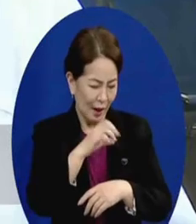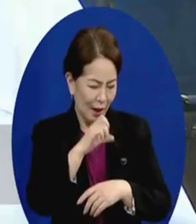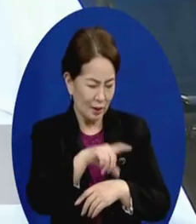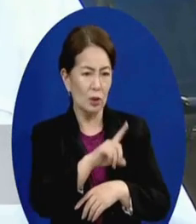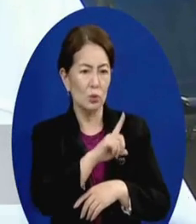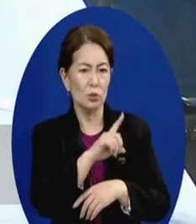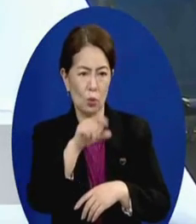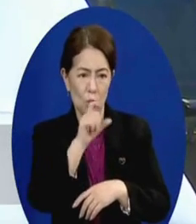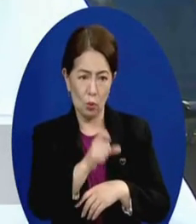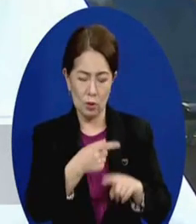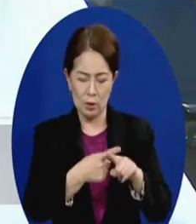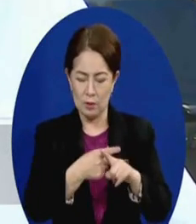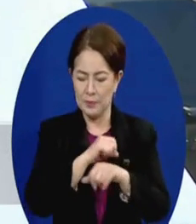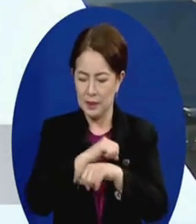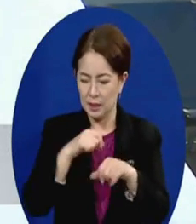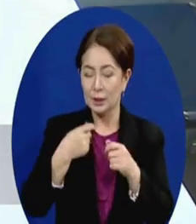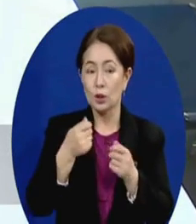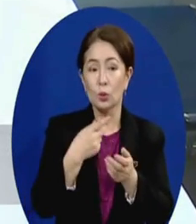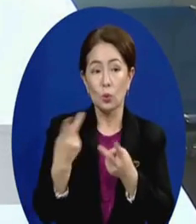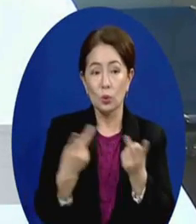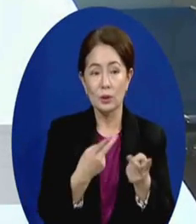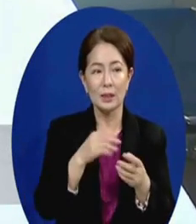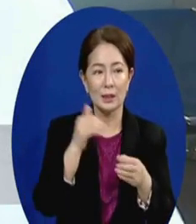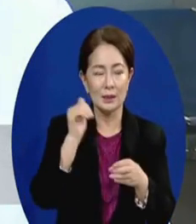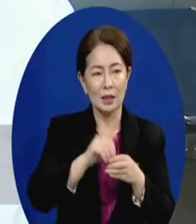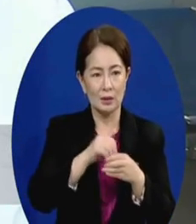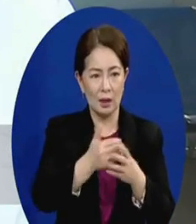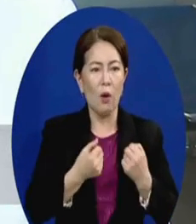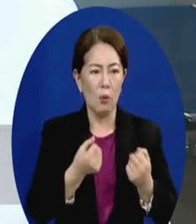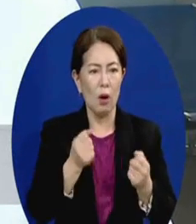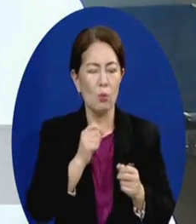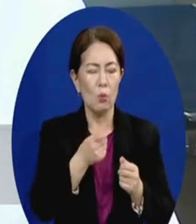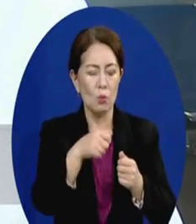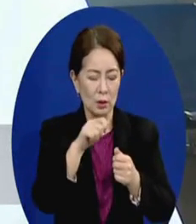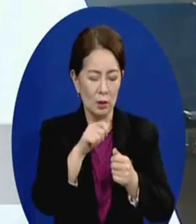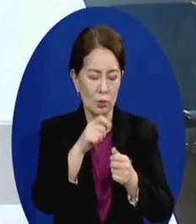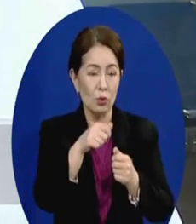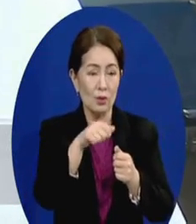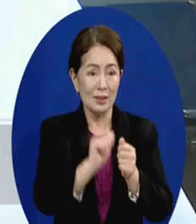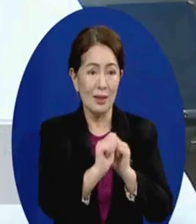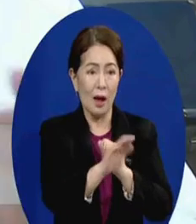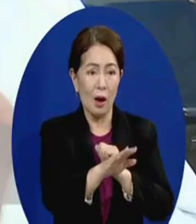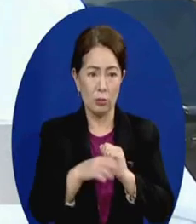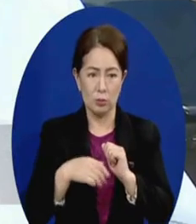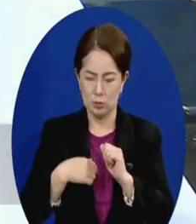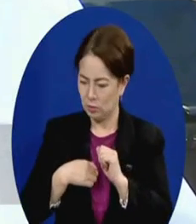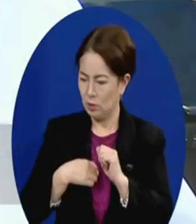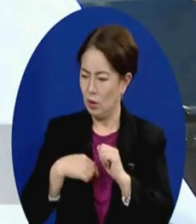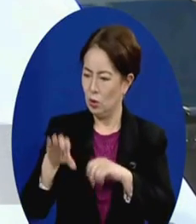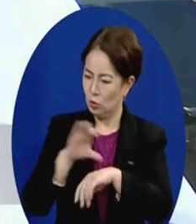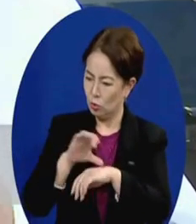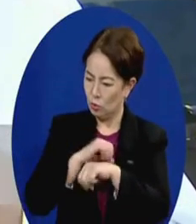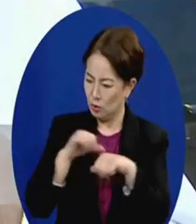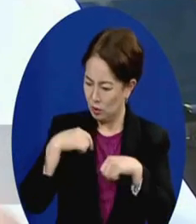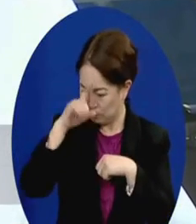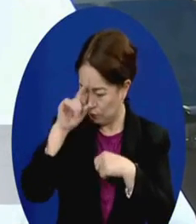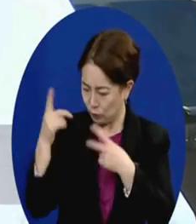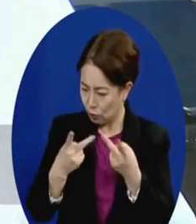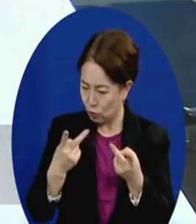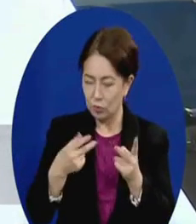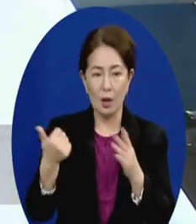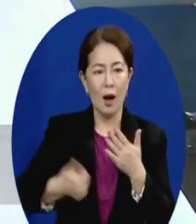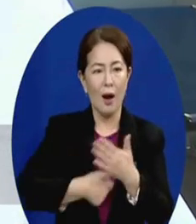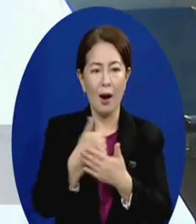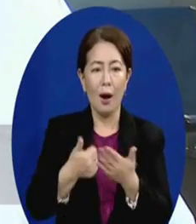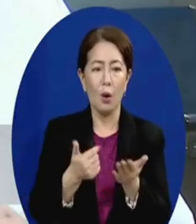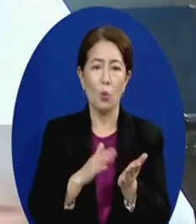эмнэлгийн босд бүх үйлчлэгнүүдийн зардал ингээд шингээгээд ав гэдэг болсон. Энэ нь бол үнэндээ сумын иргэдэд үйлчлэг, эрүүл мэндийн тусламж үйлчлэгэд